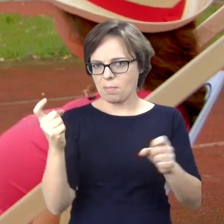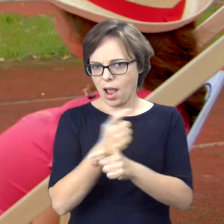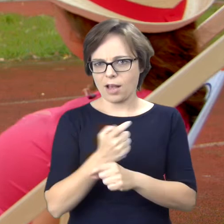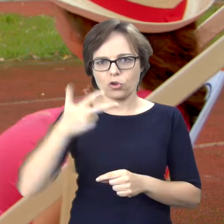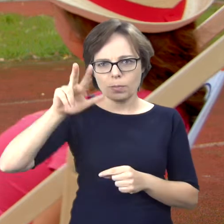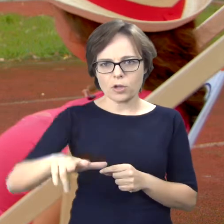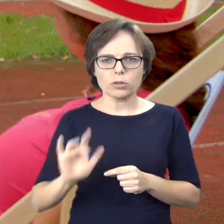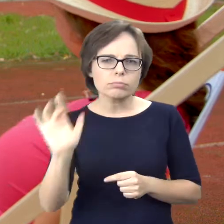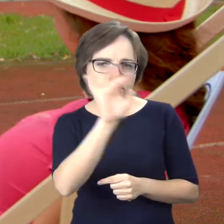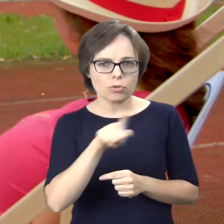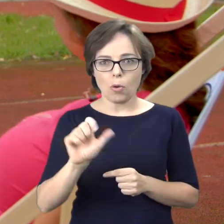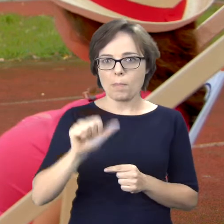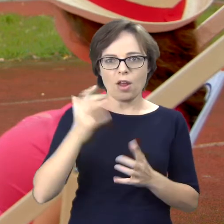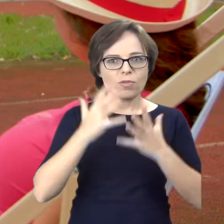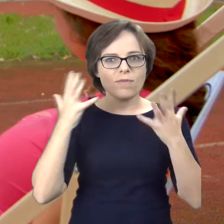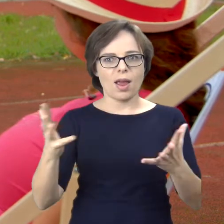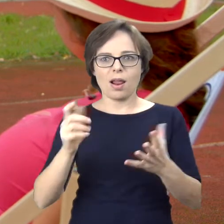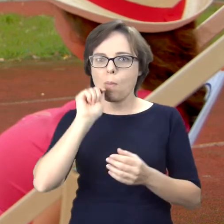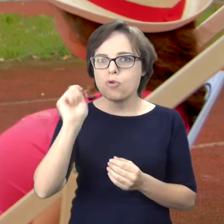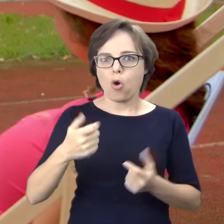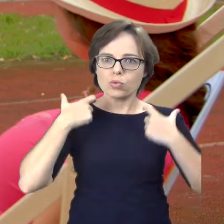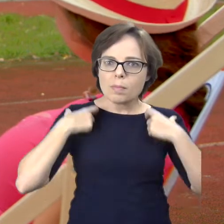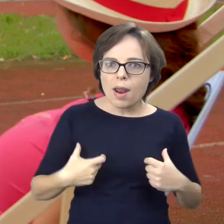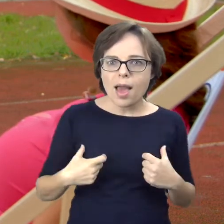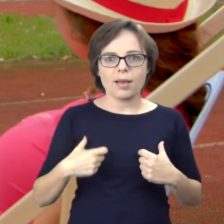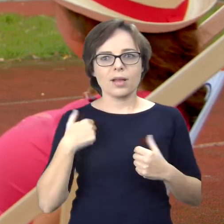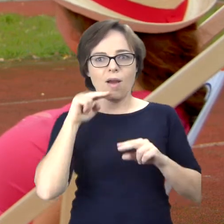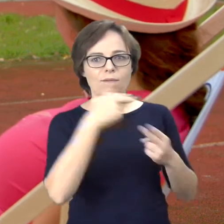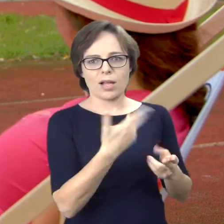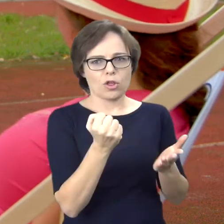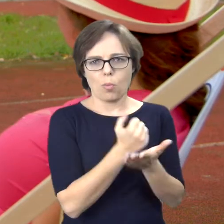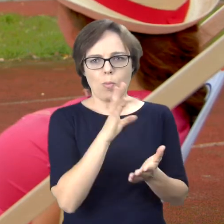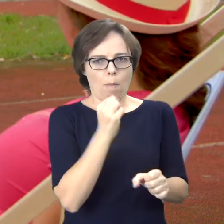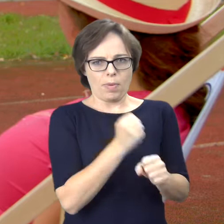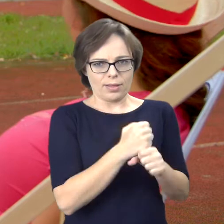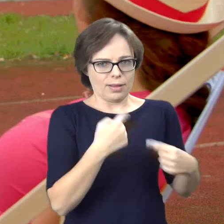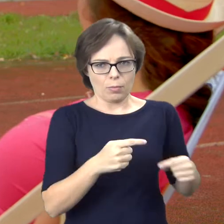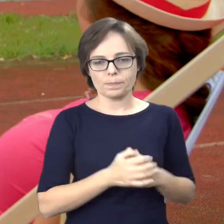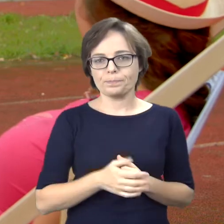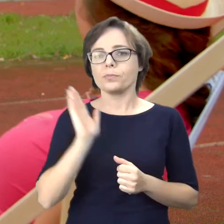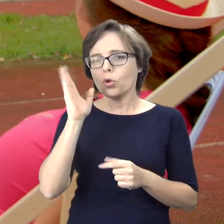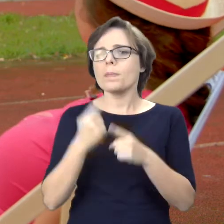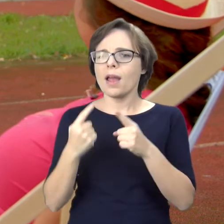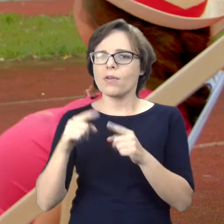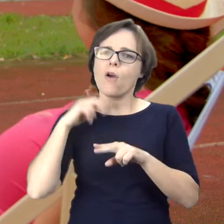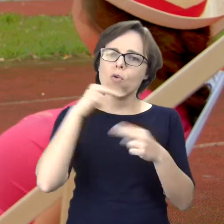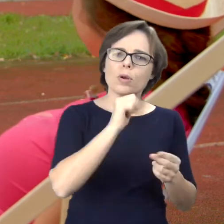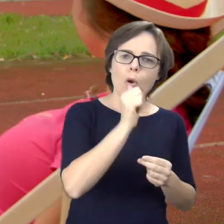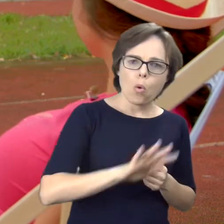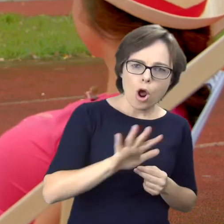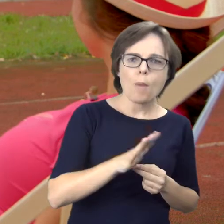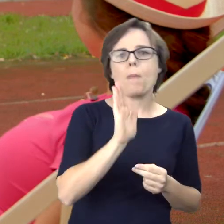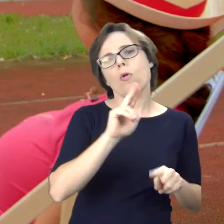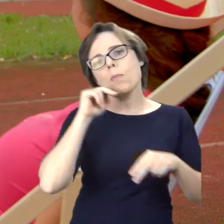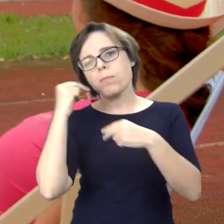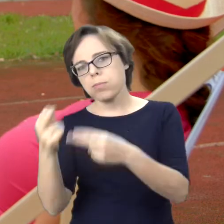była taka pierwsza odjechana podróż z plecakiem na tak długo, gdzie nie musiałem wracać nigdzie, bo nie musiałem pracować. Potem wróciłem na chwilę do Europy, potem znowu pojechałem